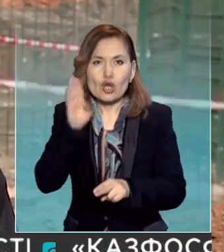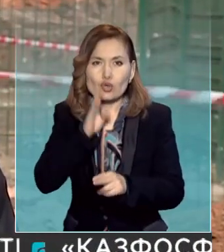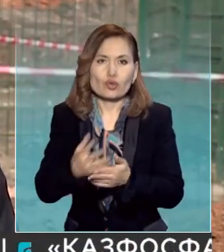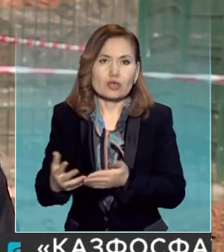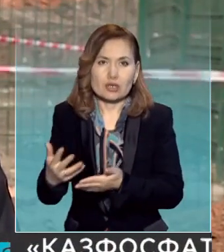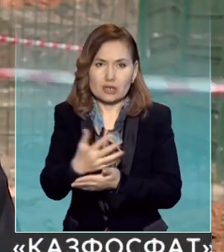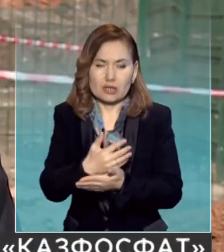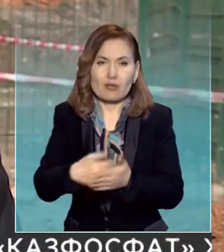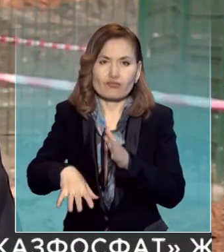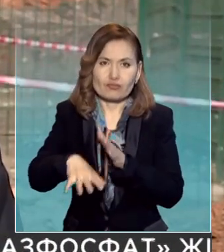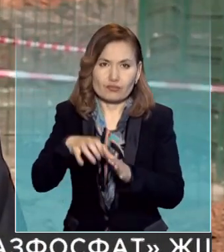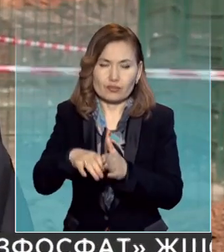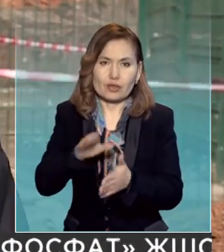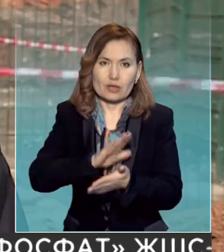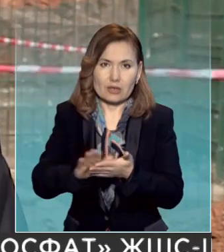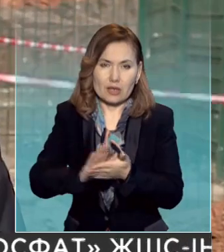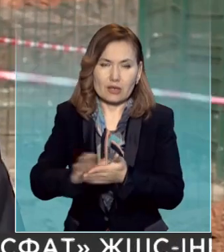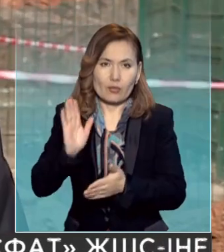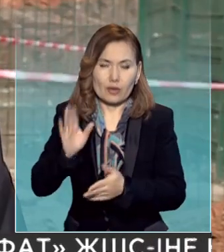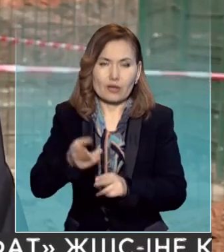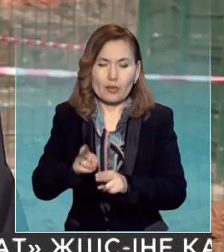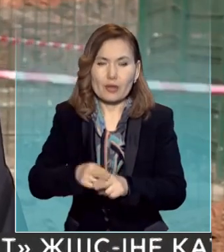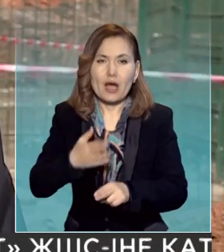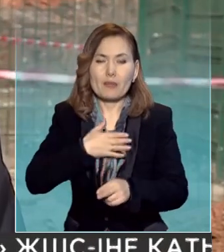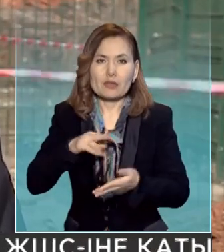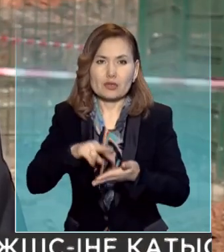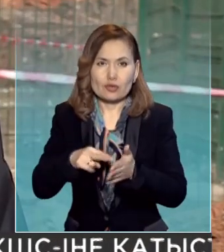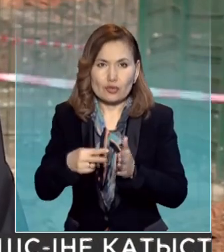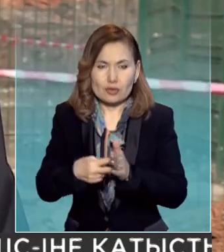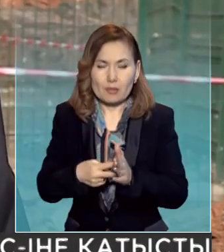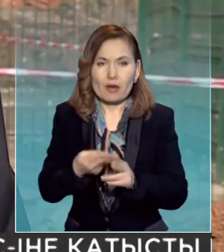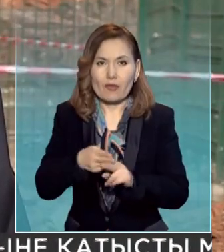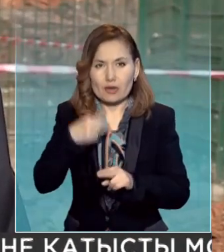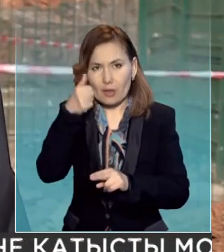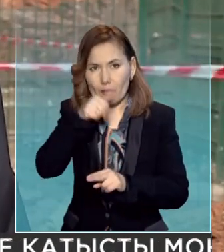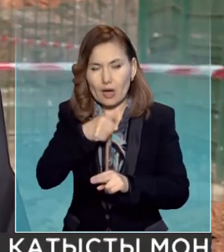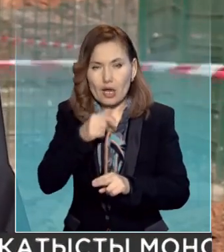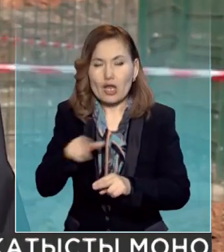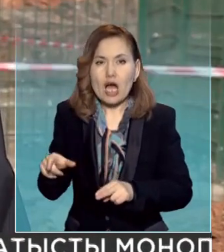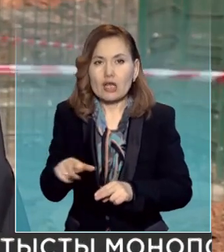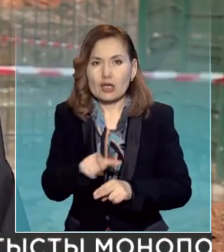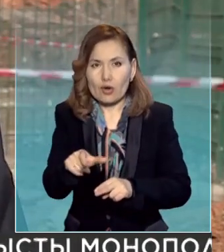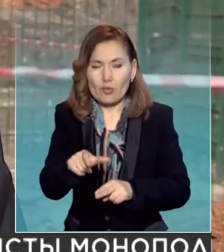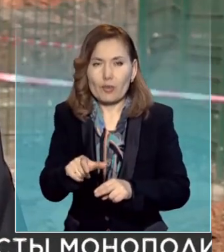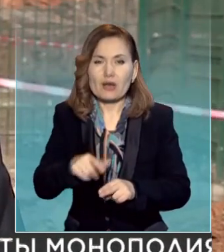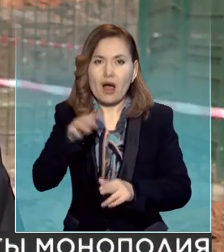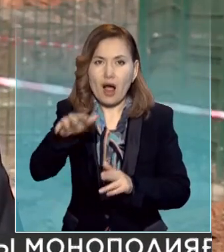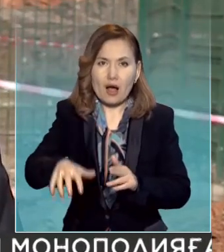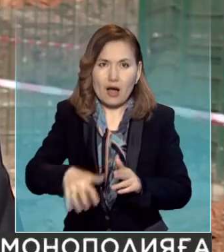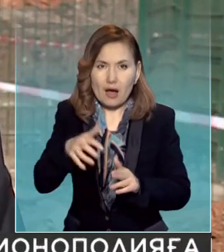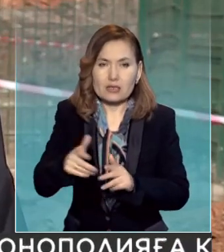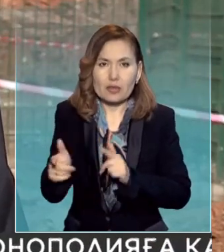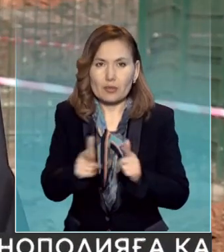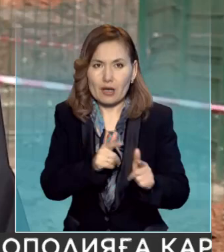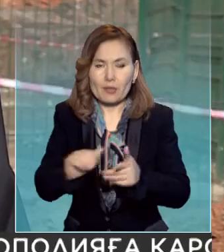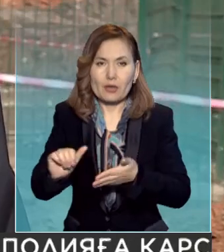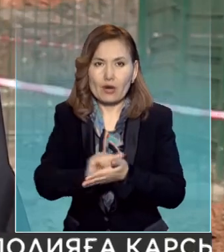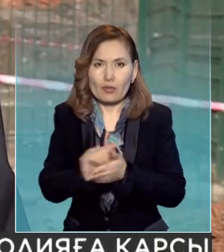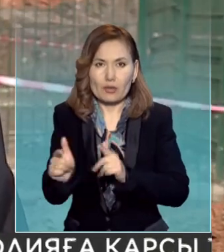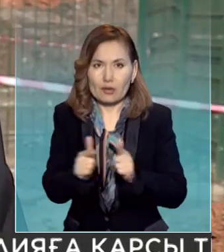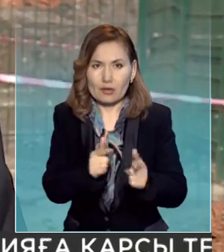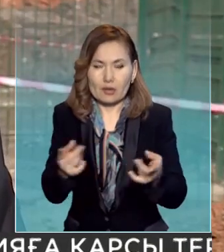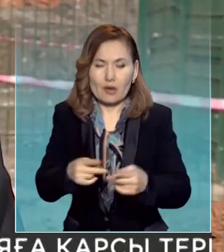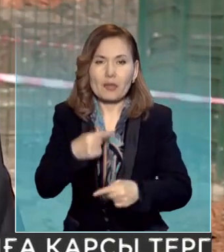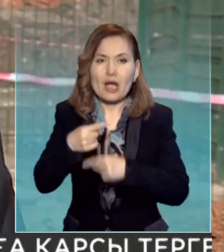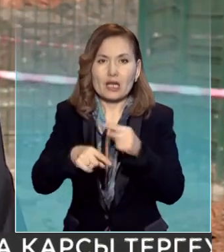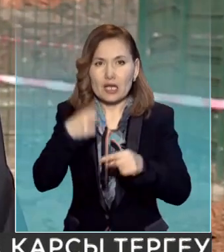болады. Енді біздің жоспар бойынша биыл сол документтердің бәрін экспертизадан шығаруымыз керек, сосын барып